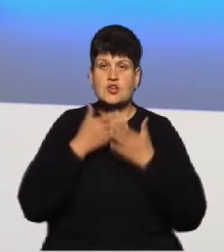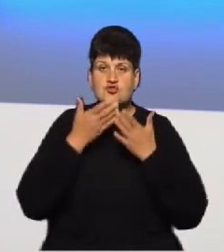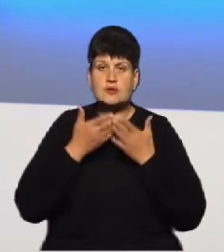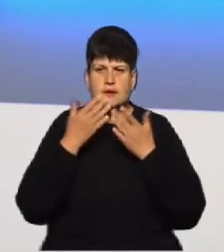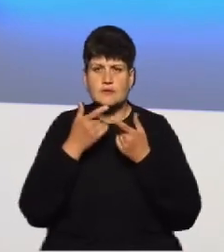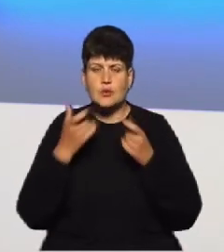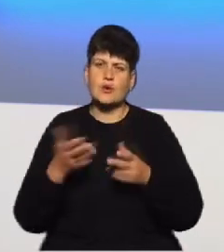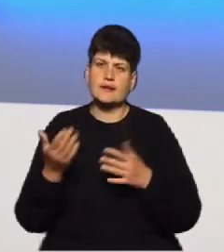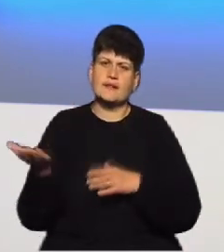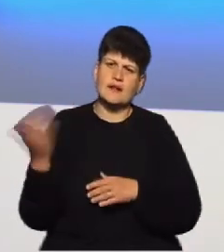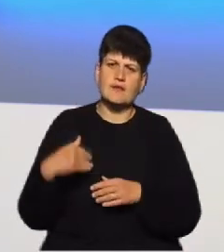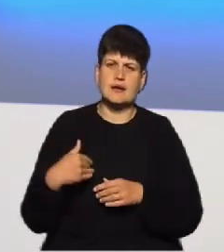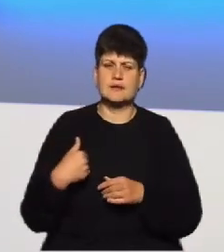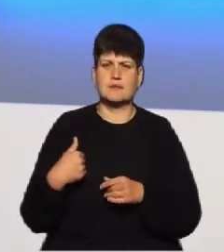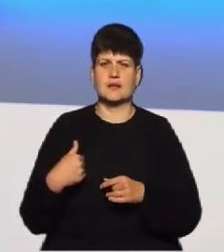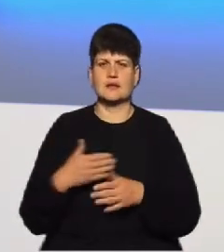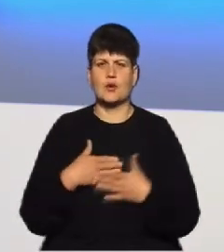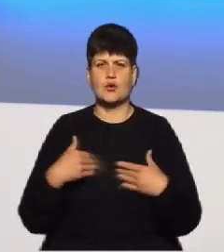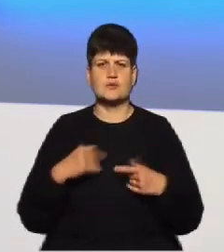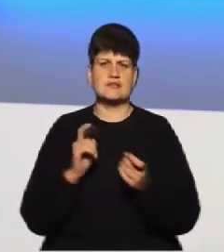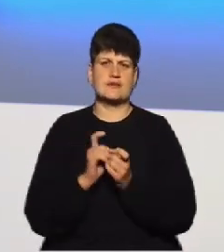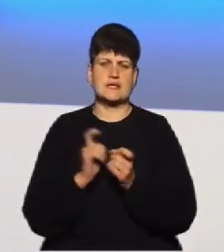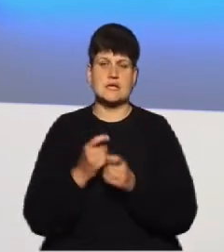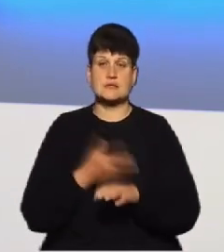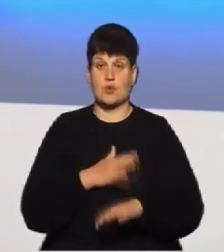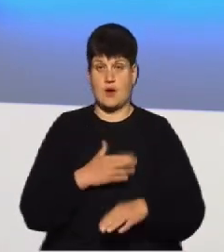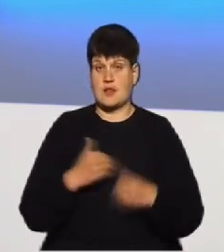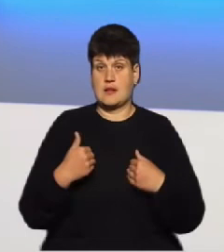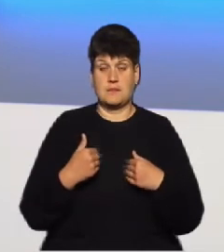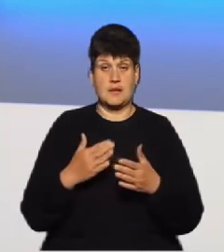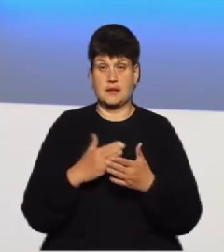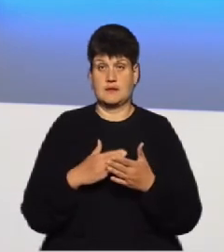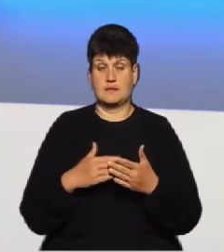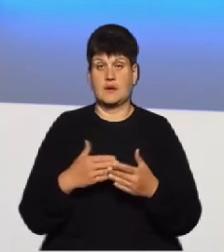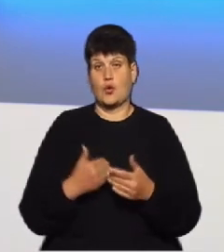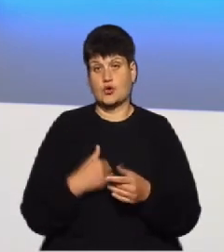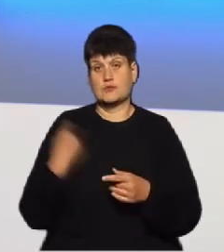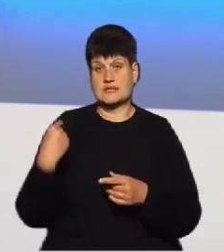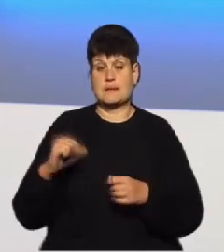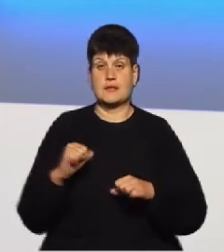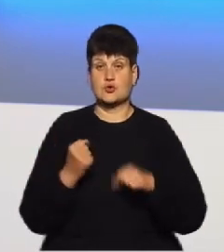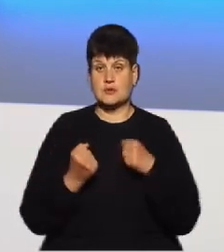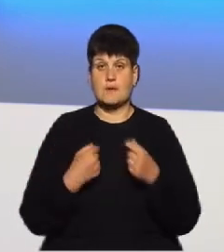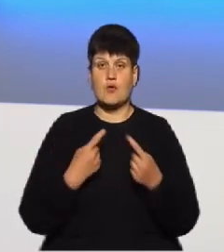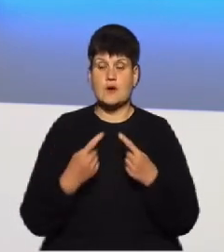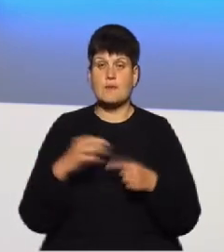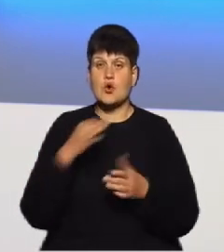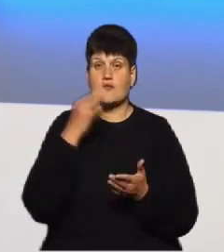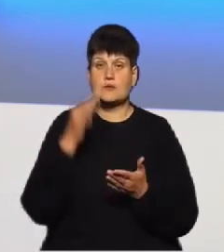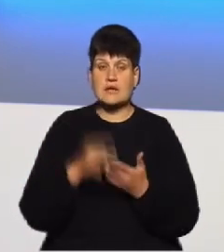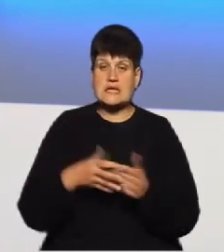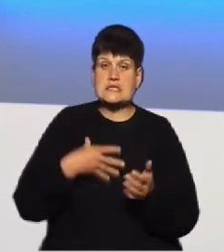давайте, ми не хочемо сваритися з поляками, ми абсолютно, ми хочемо з ними дружити. Ми говоримо про відповідальність своєї